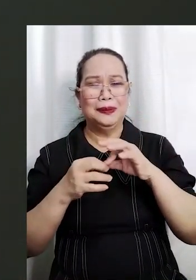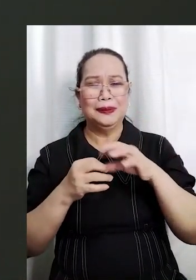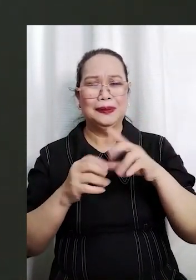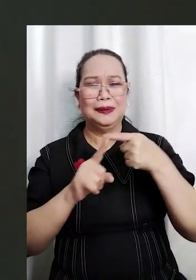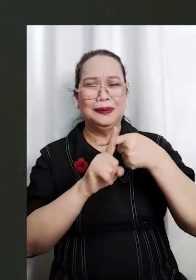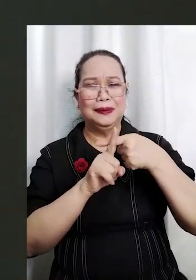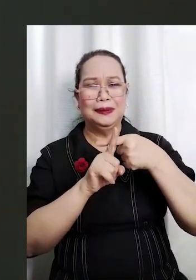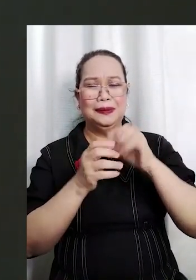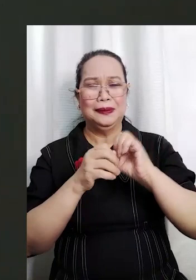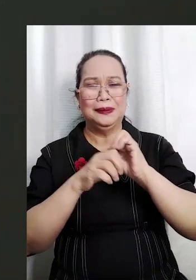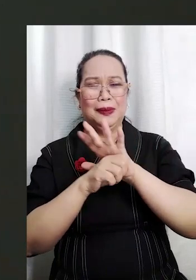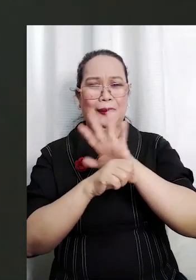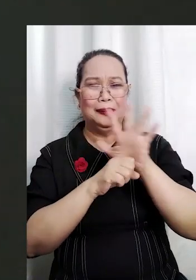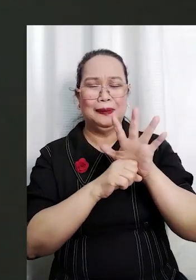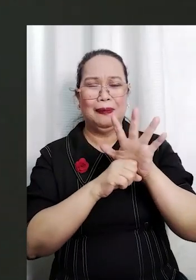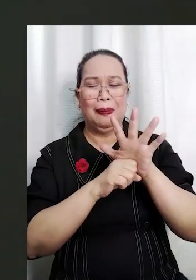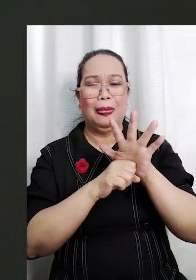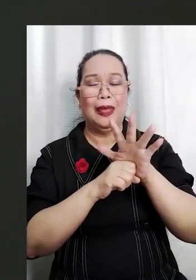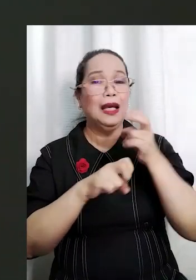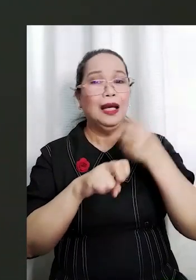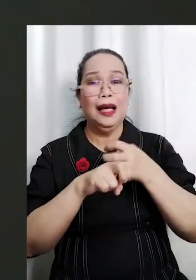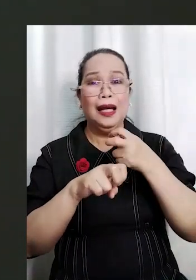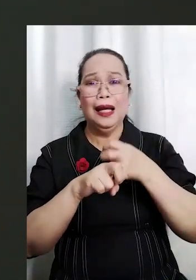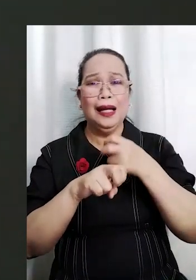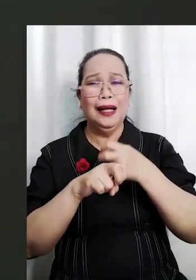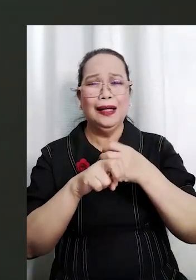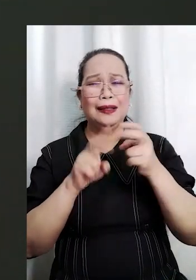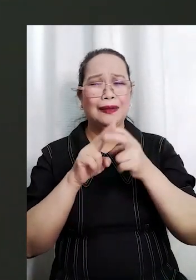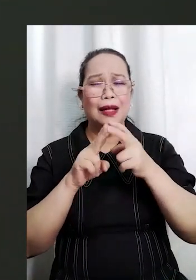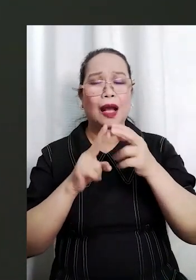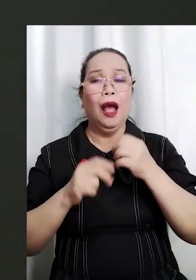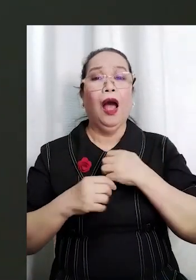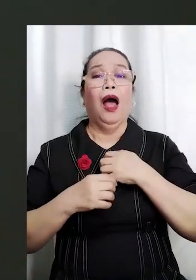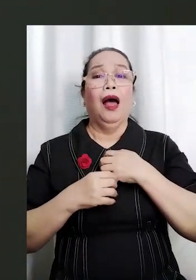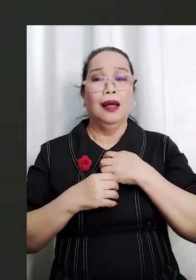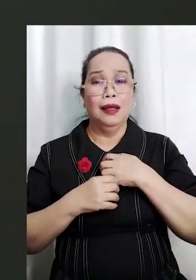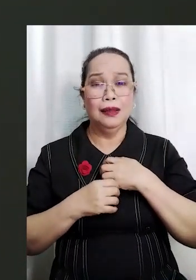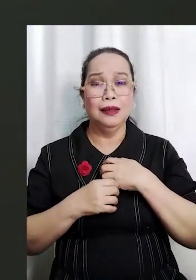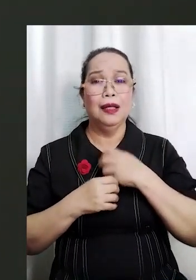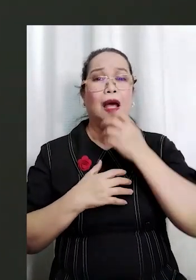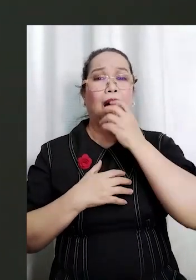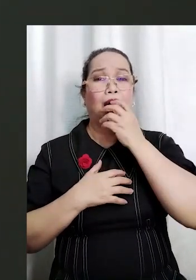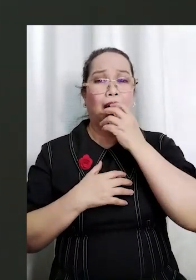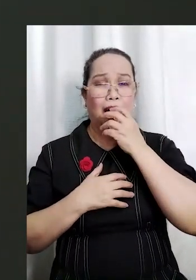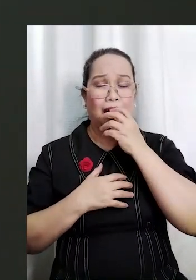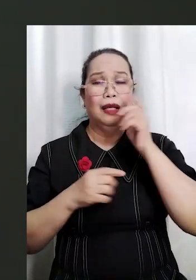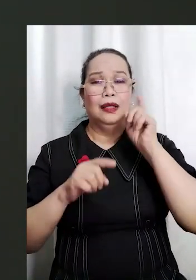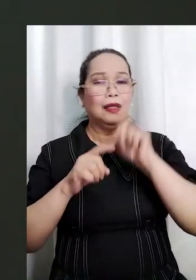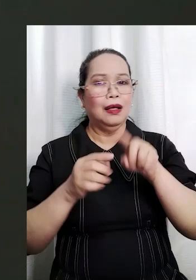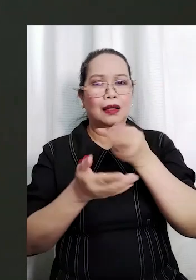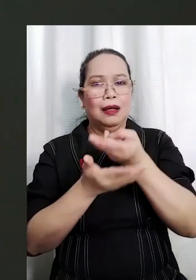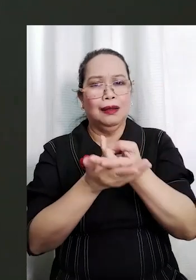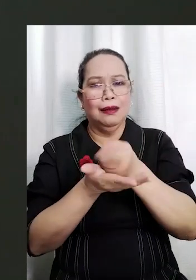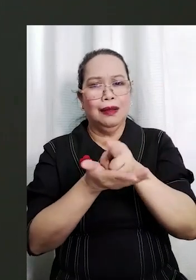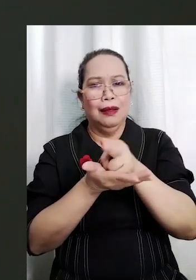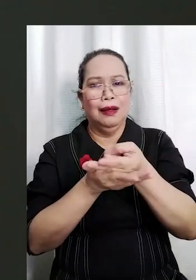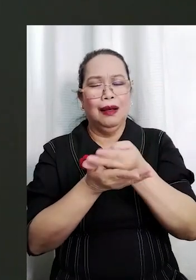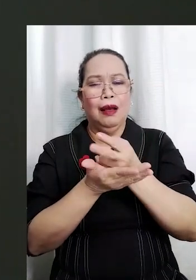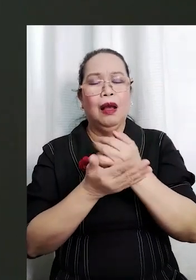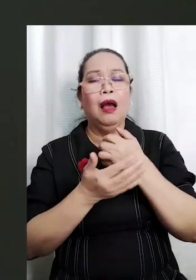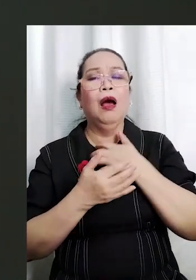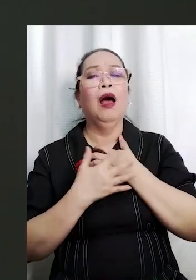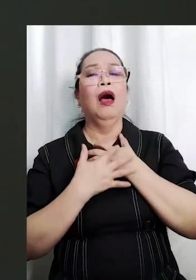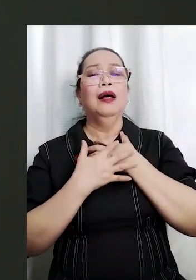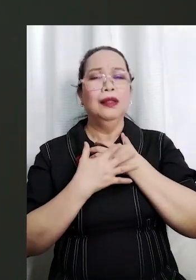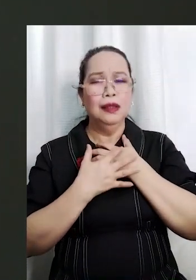ito, alam po ninyo, ang hirap huminga. Nahirapan po talaga ako huminga. Hindi ako makatulog sa